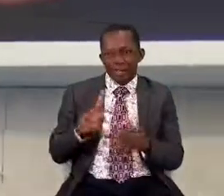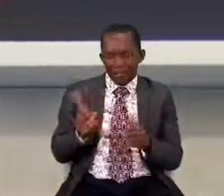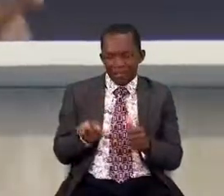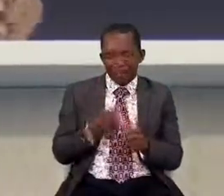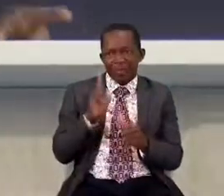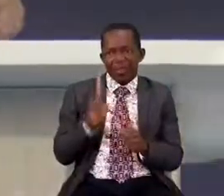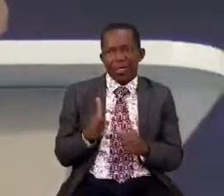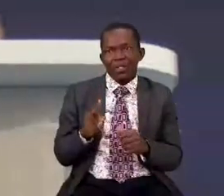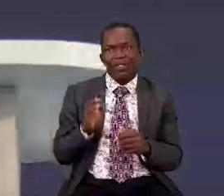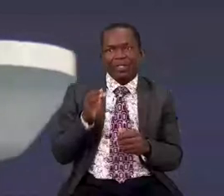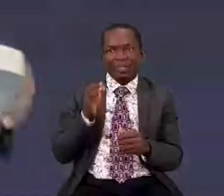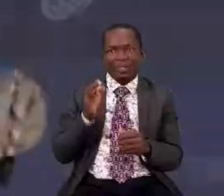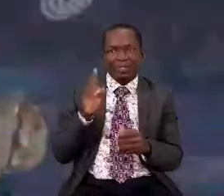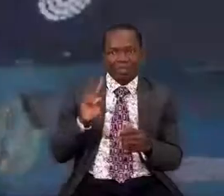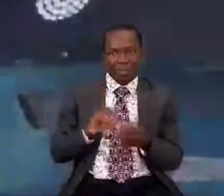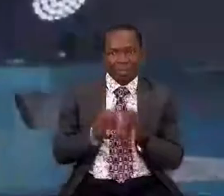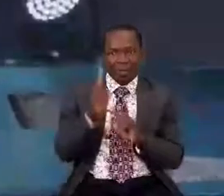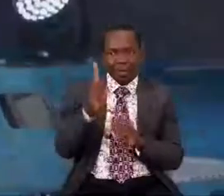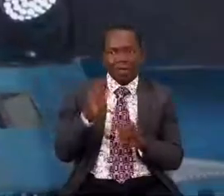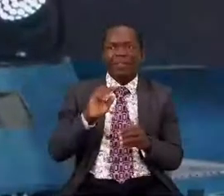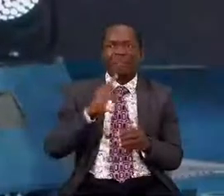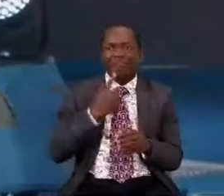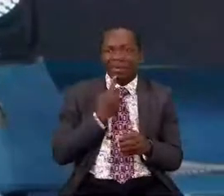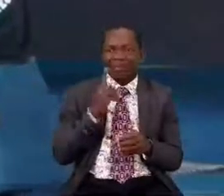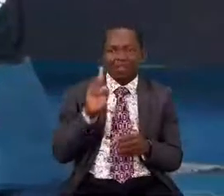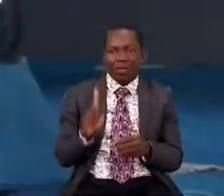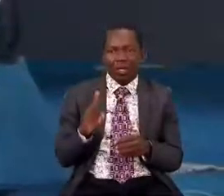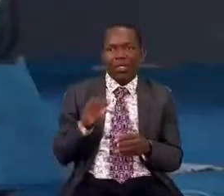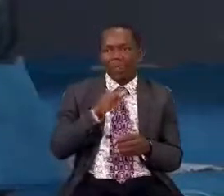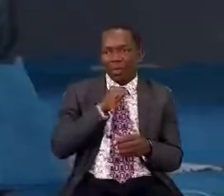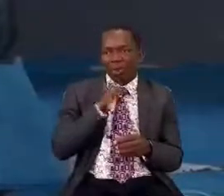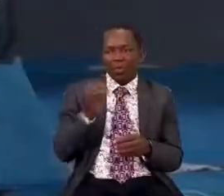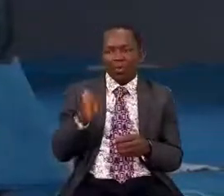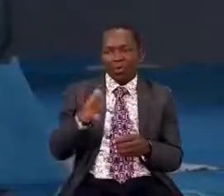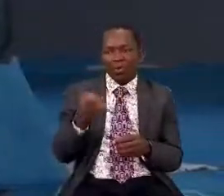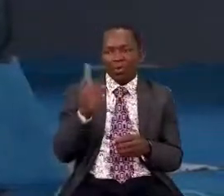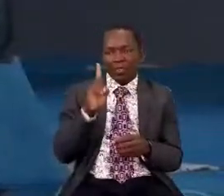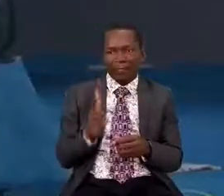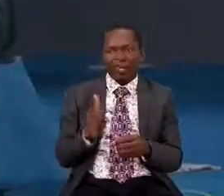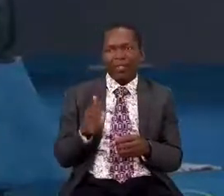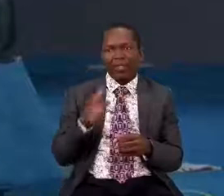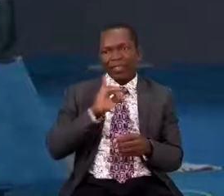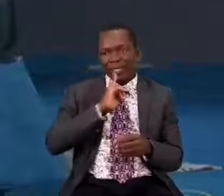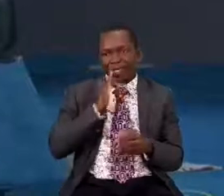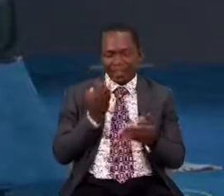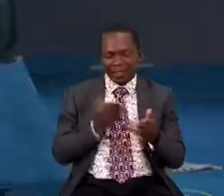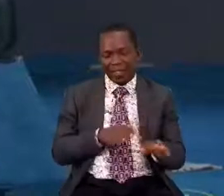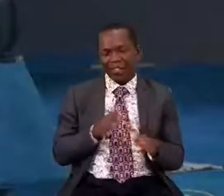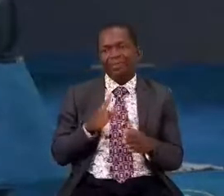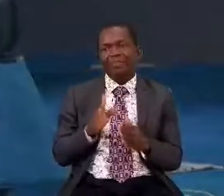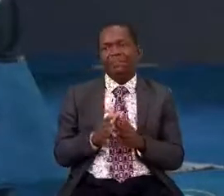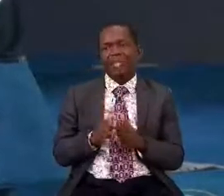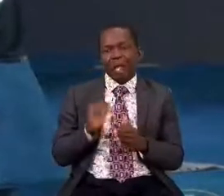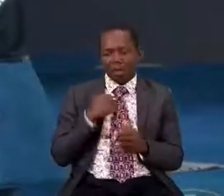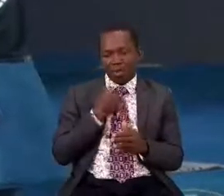non compromettant est parti. Et nous avons besoin d'un remplaçant. Il dit alors, Moïse, mon